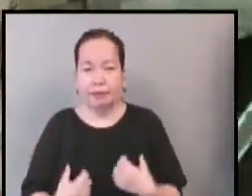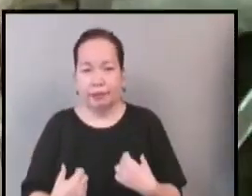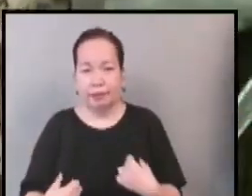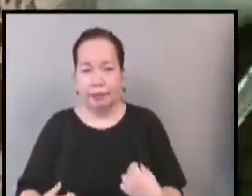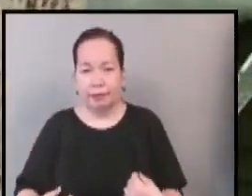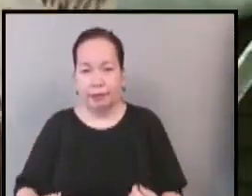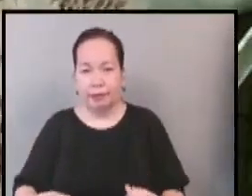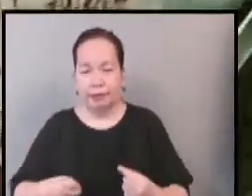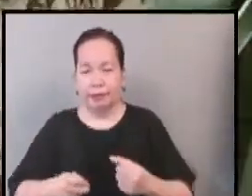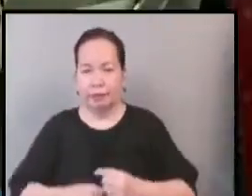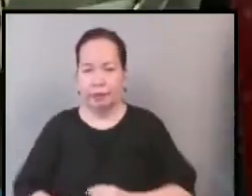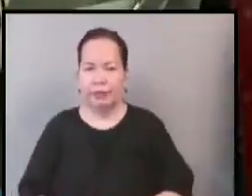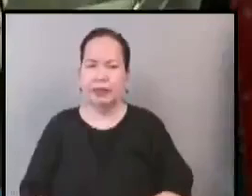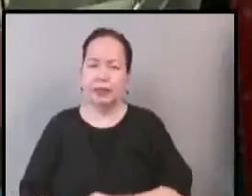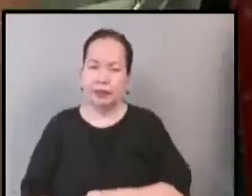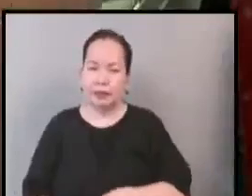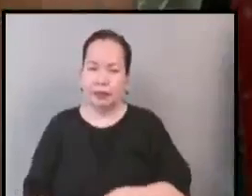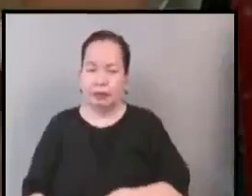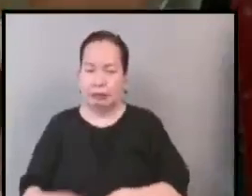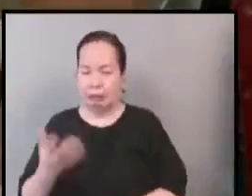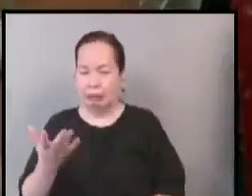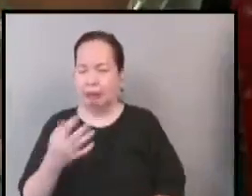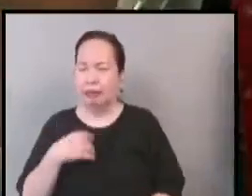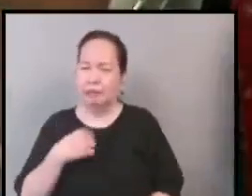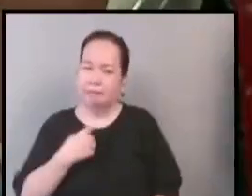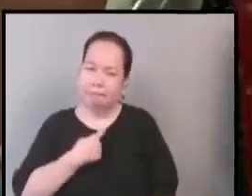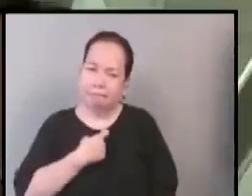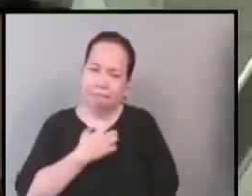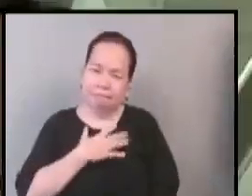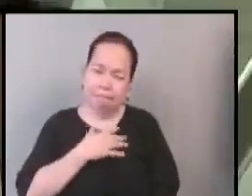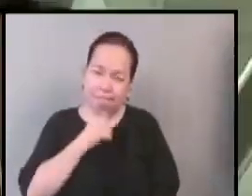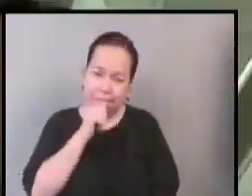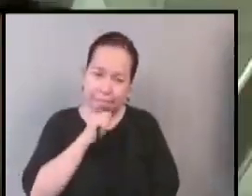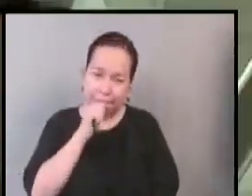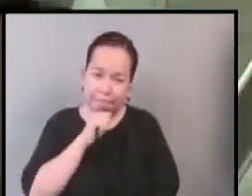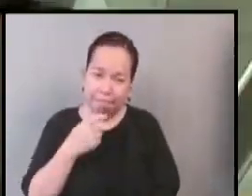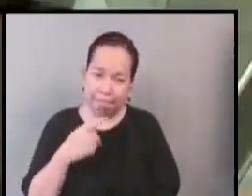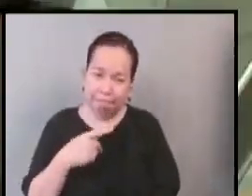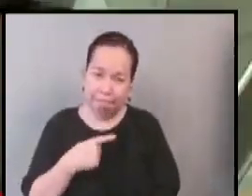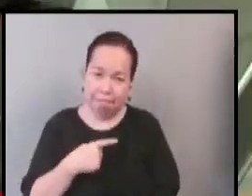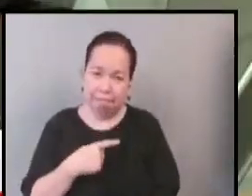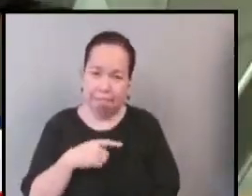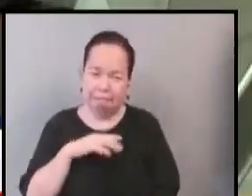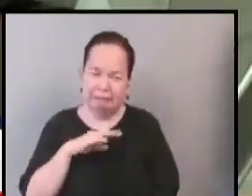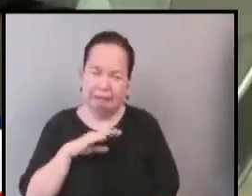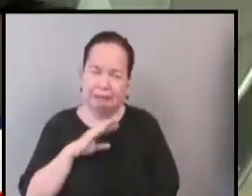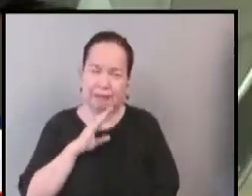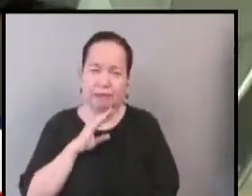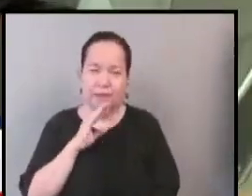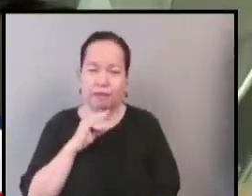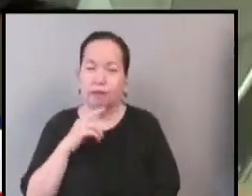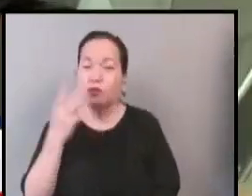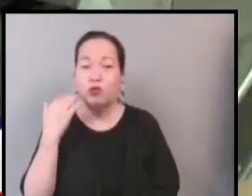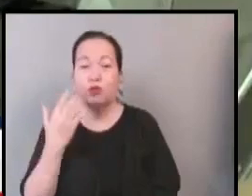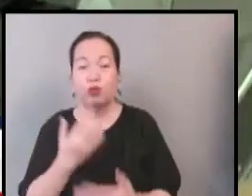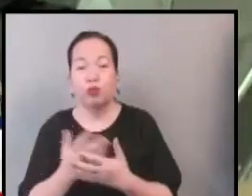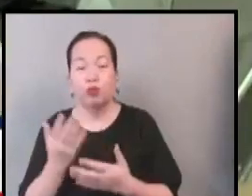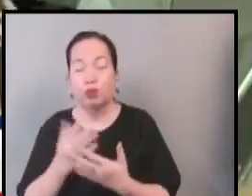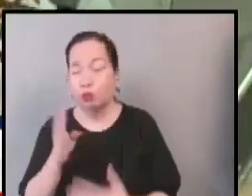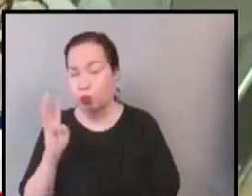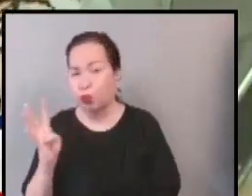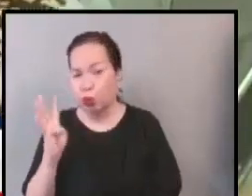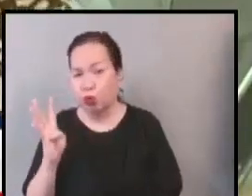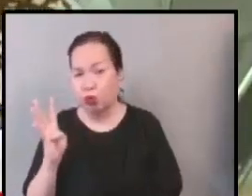Umaaray na si Ana sa nararamdamang taas presyo sa bigas. Dati po binibili po namin na bigas 40. Ngayon